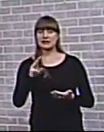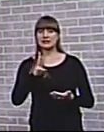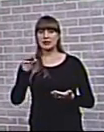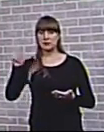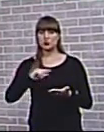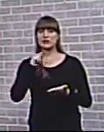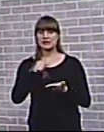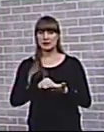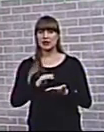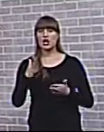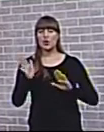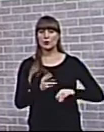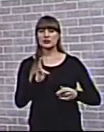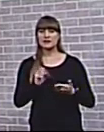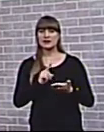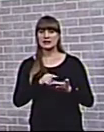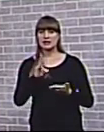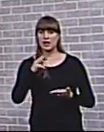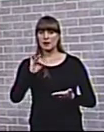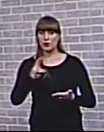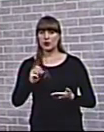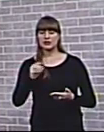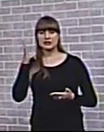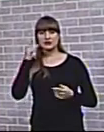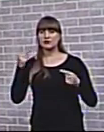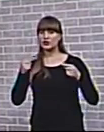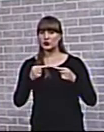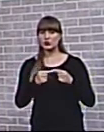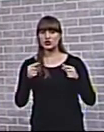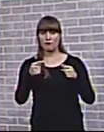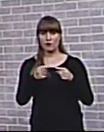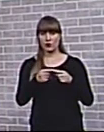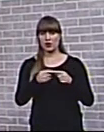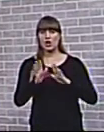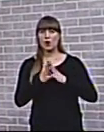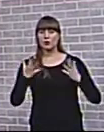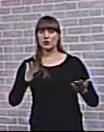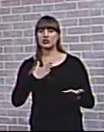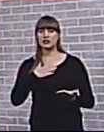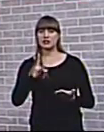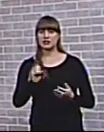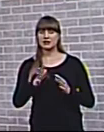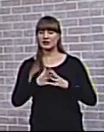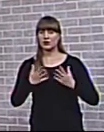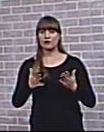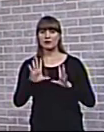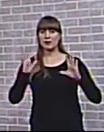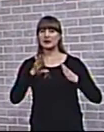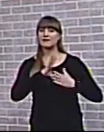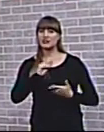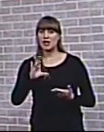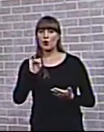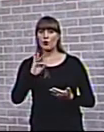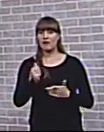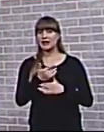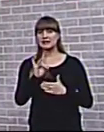забили. После навеса на Боа с фланга Пола с головой точно срезал мяч в угол. Больше наш клуб острых моментов не создал. А Уфа